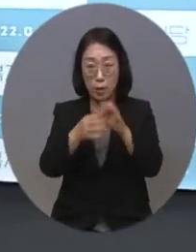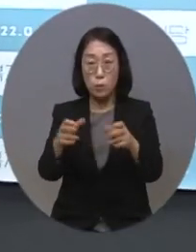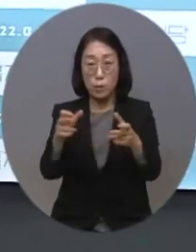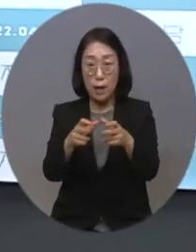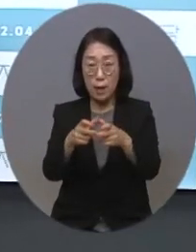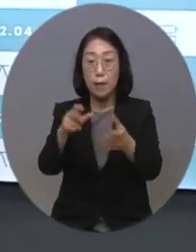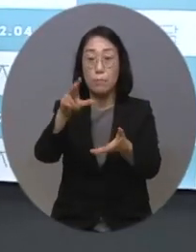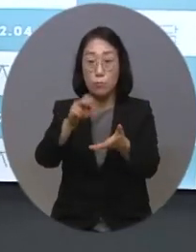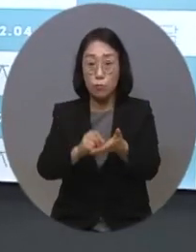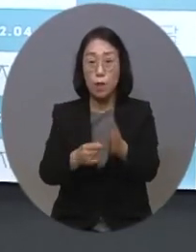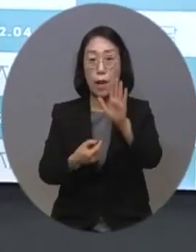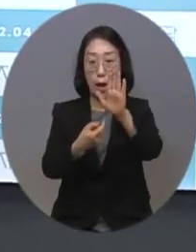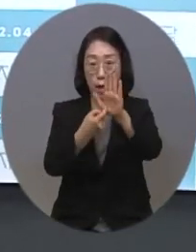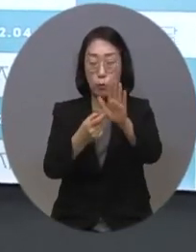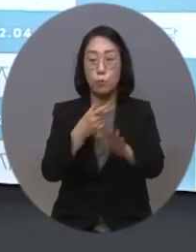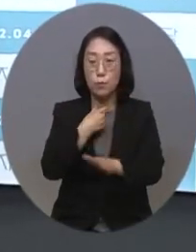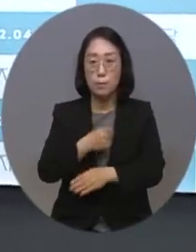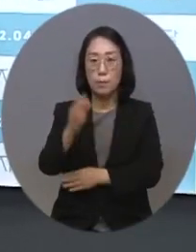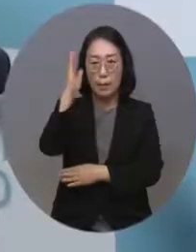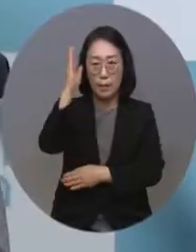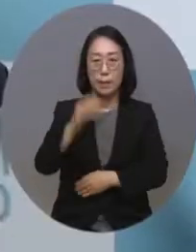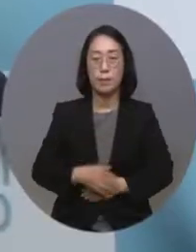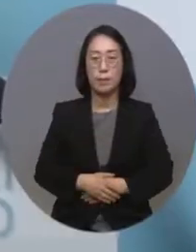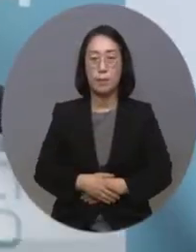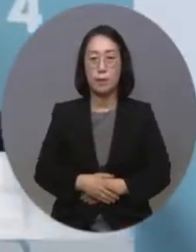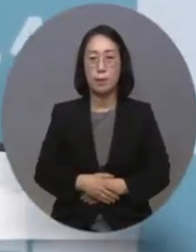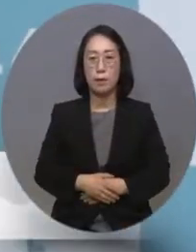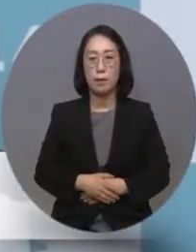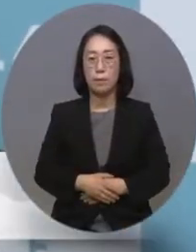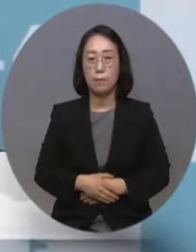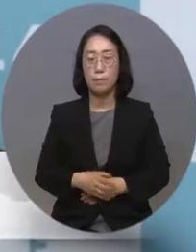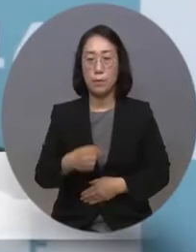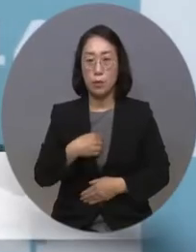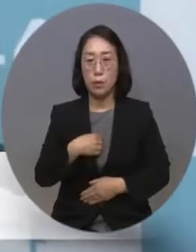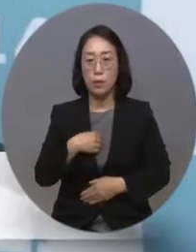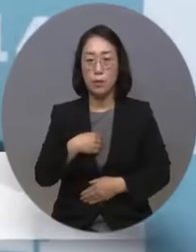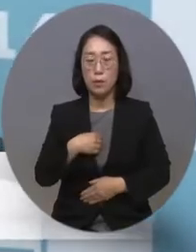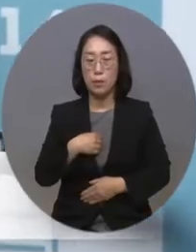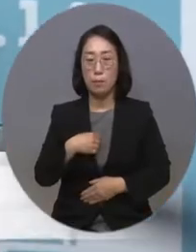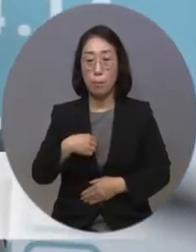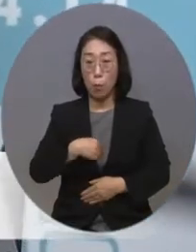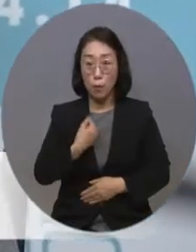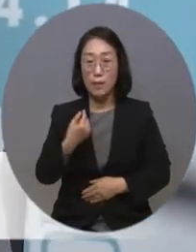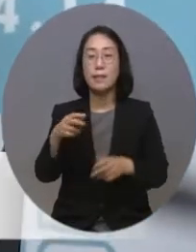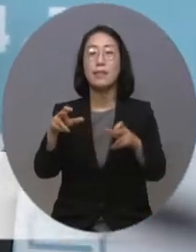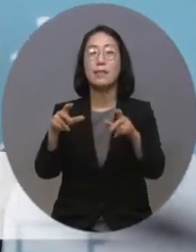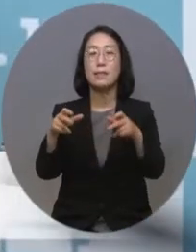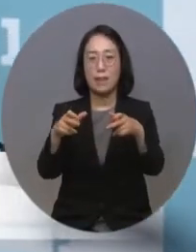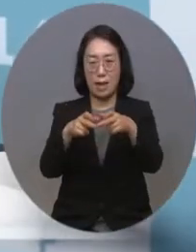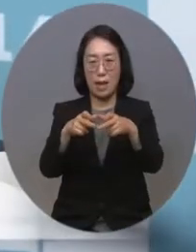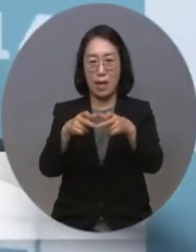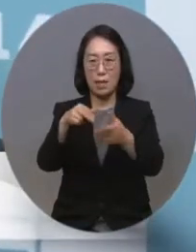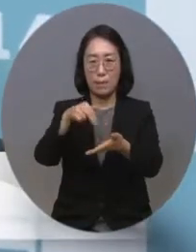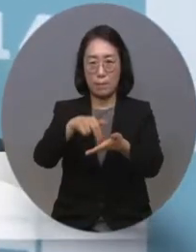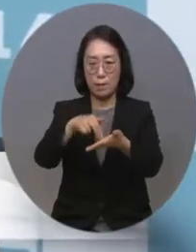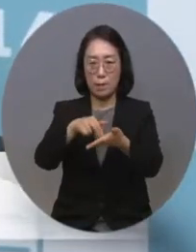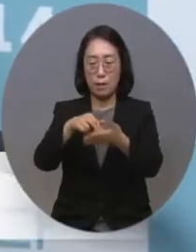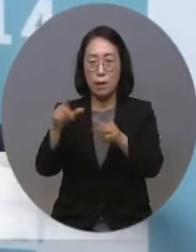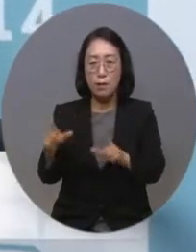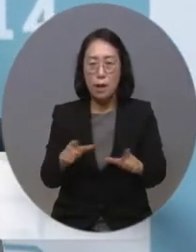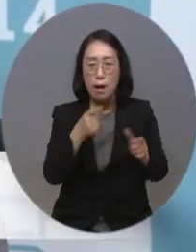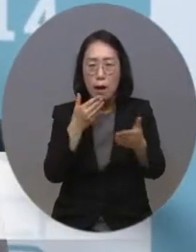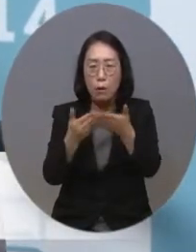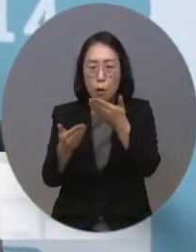문제를 알리겠다는 뜻도 밝혔습니다. 저는 장애인 감독입니다. 그런데 내가 살아보니까